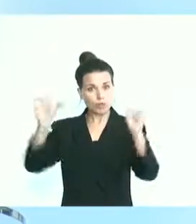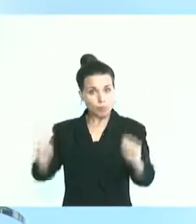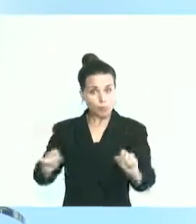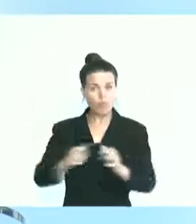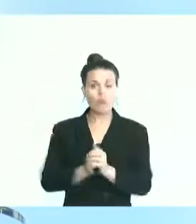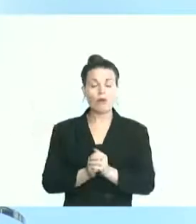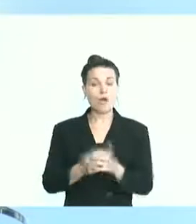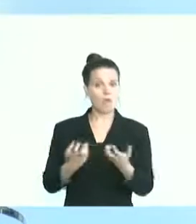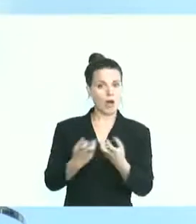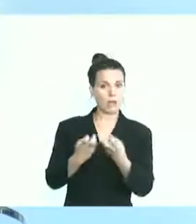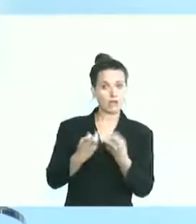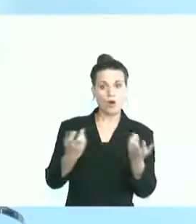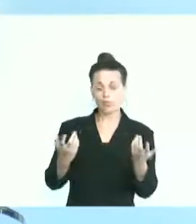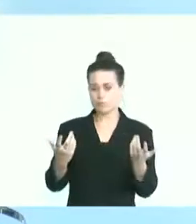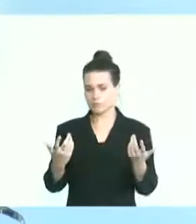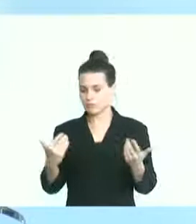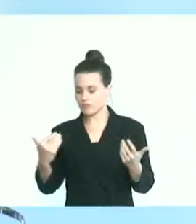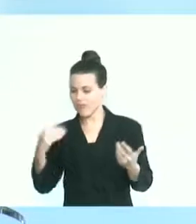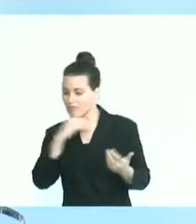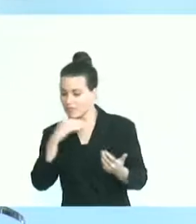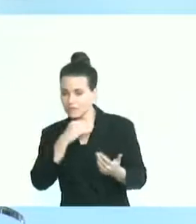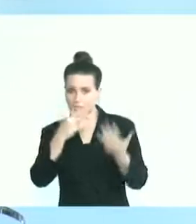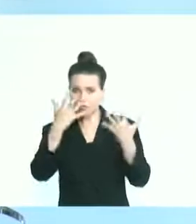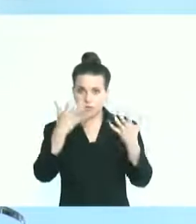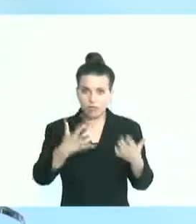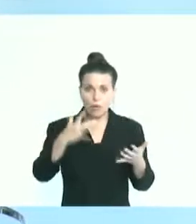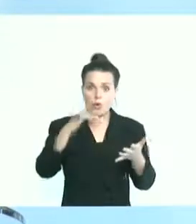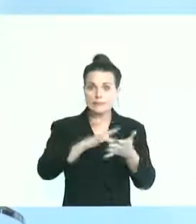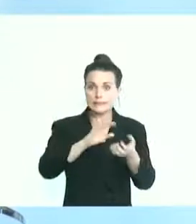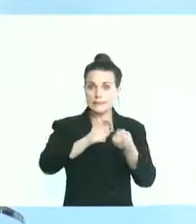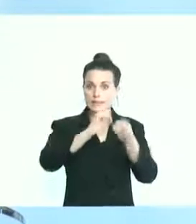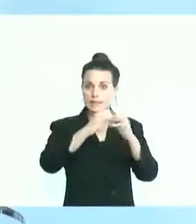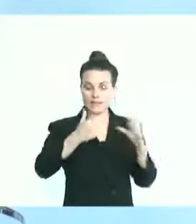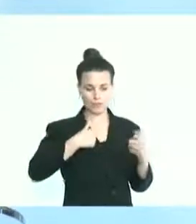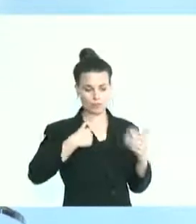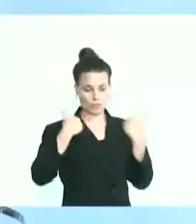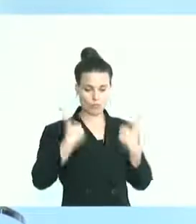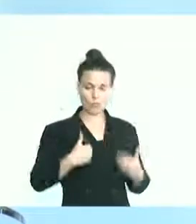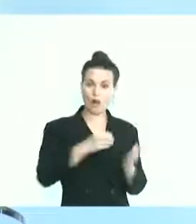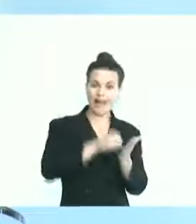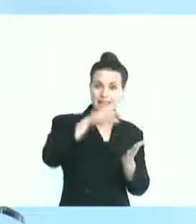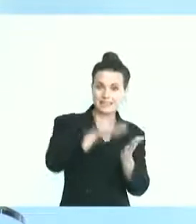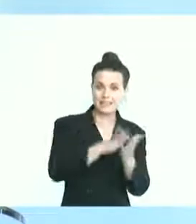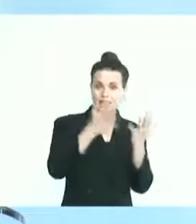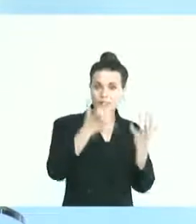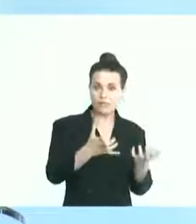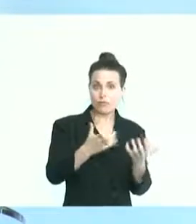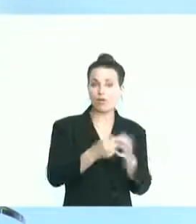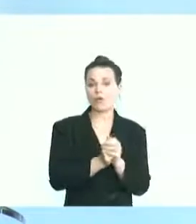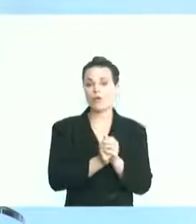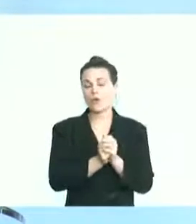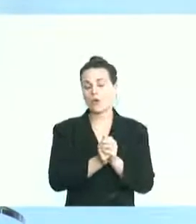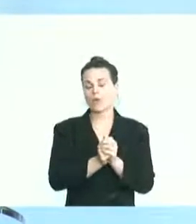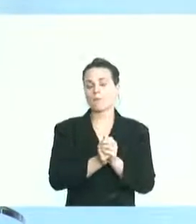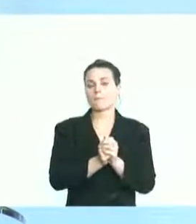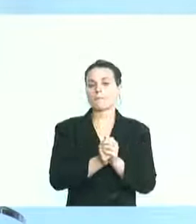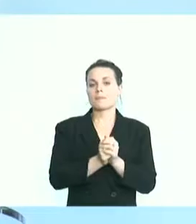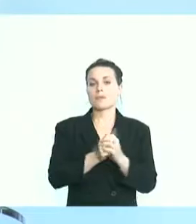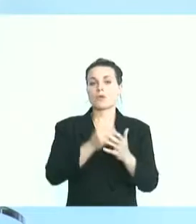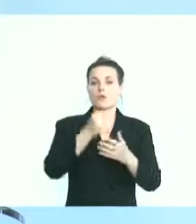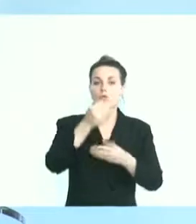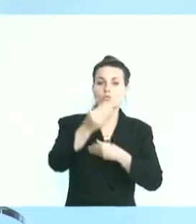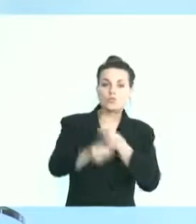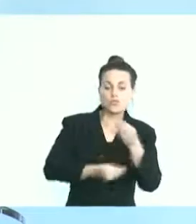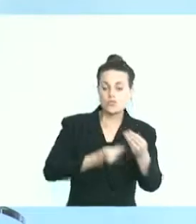que ce soit très rapidement en s'inscrivant sur un site internet qui a été lancé par le gouvernement, jeveuxaider.gouv.fr, par des actions beaucoup